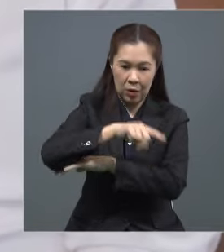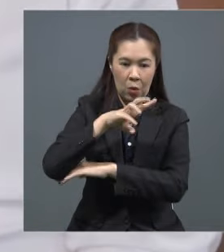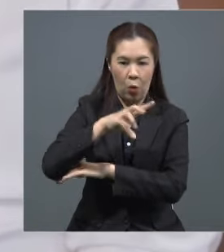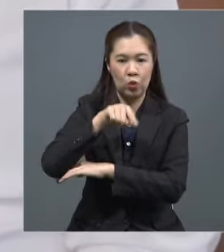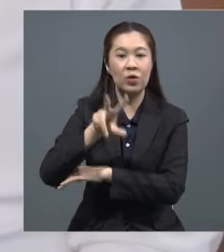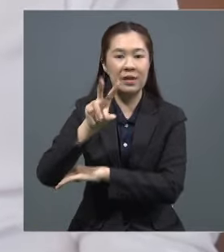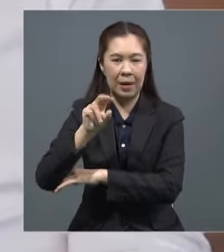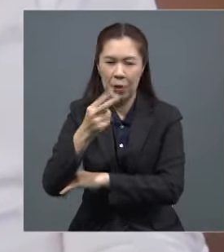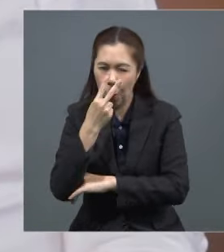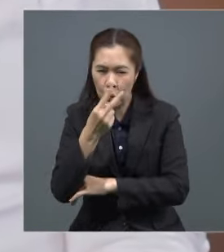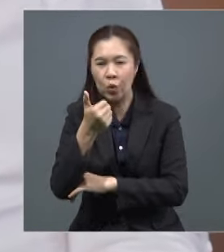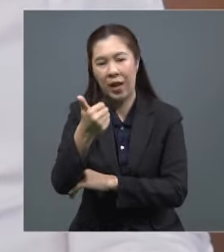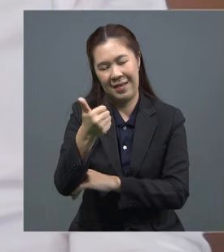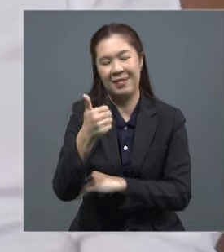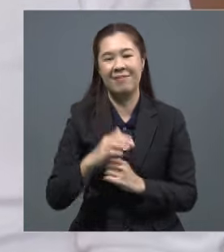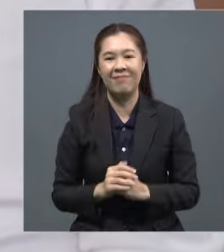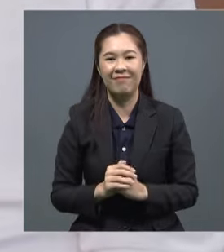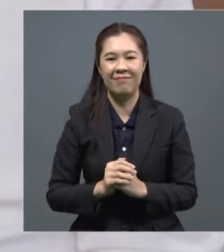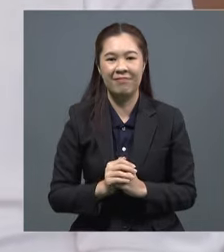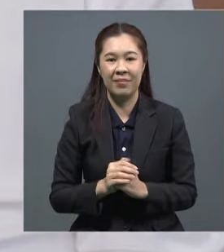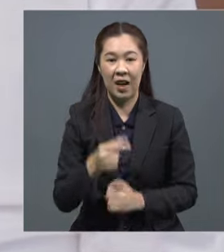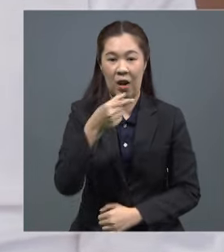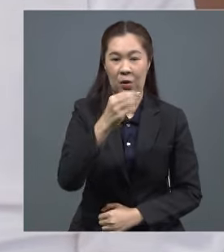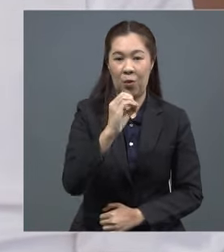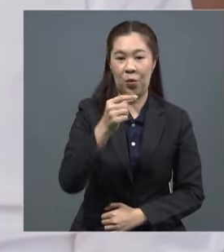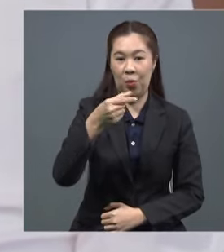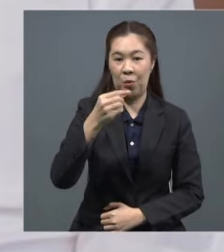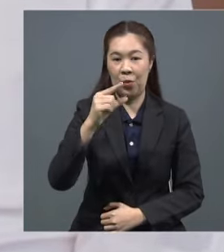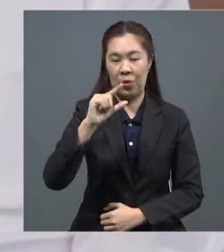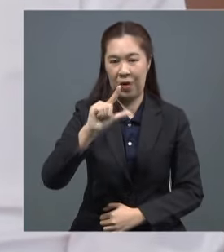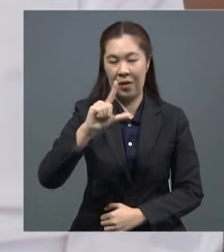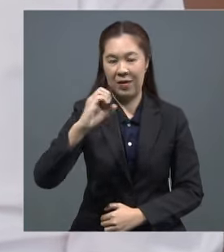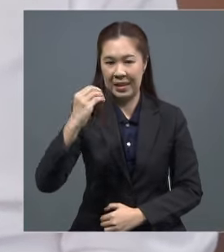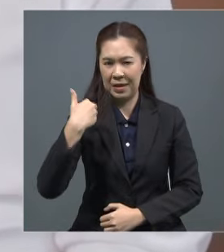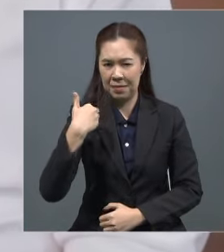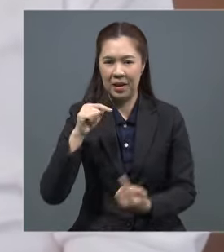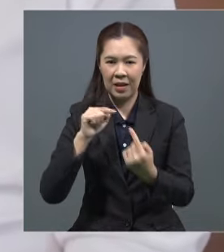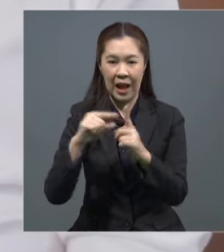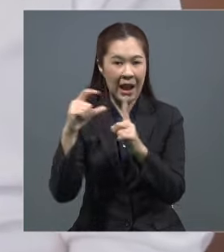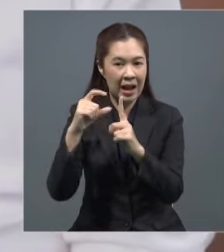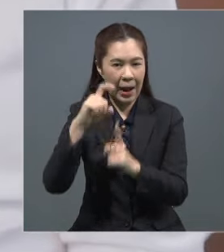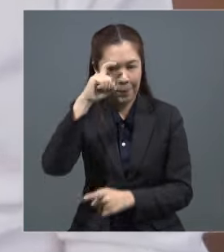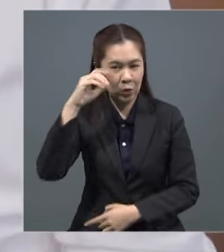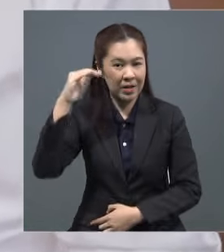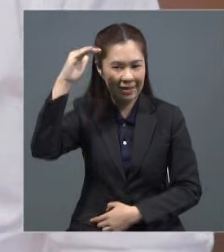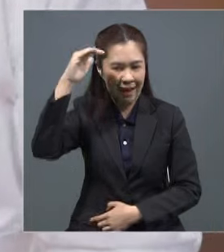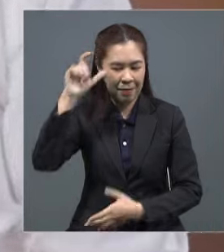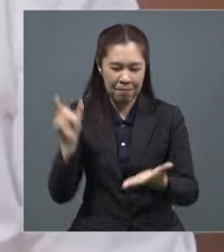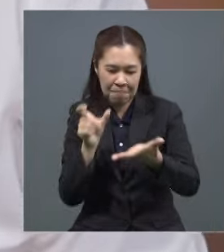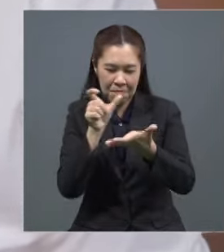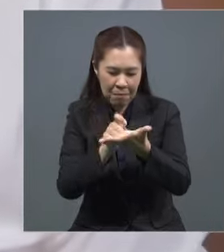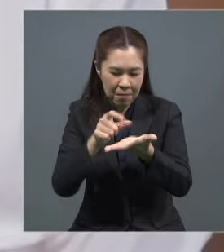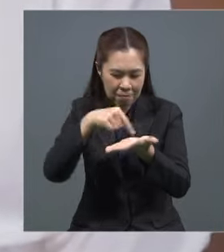ว่ารับชมกันได้หลากหลายช่องทางนะฮเข้า Googleเสิร์ชคำว่าคุยกับเศรษฐานะฮะเจอช่องไหนก็เปิดดูช่องนั้นได้เลยนะครับอครับถ้าหากว่า